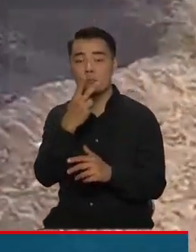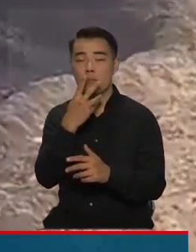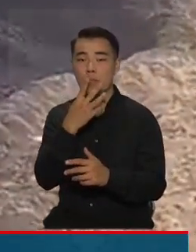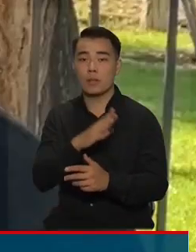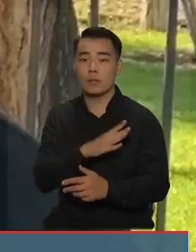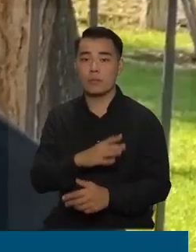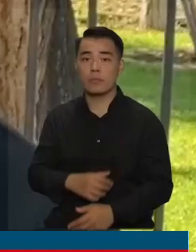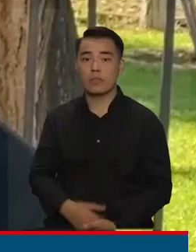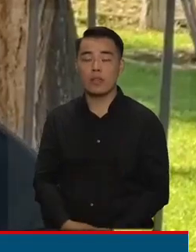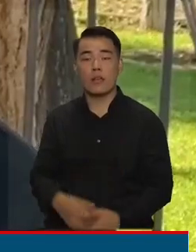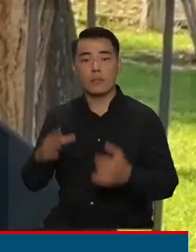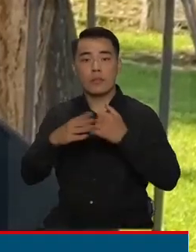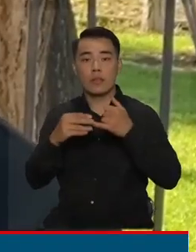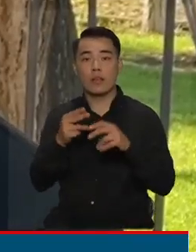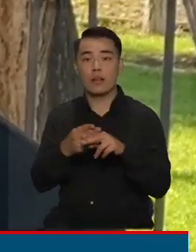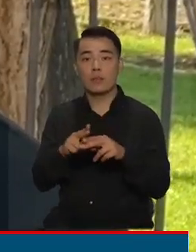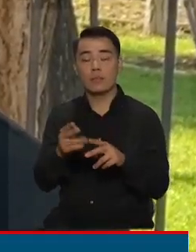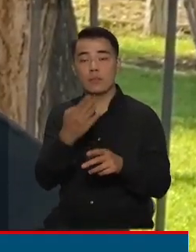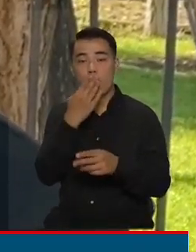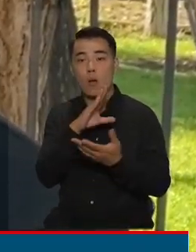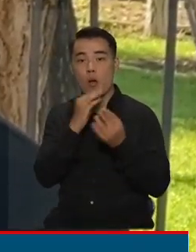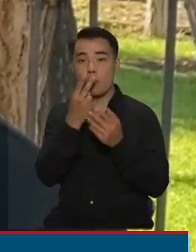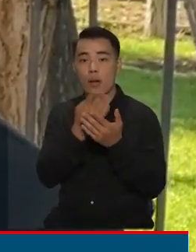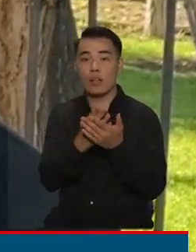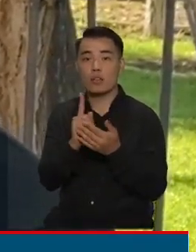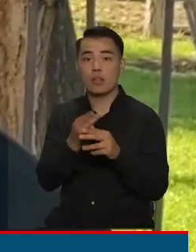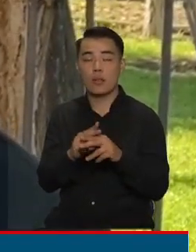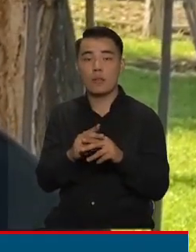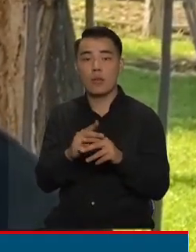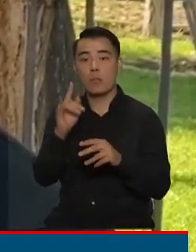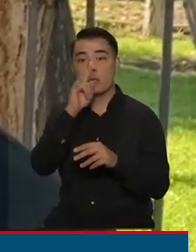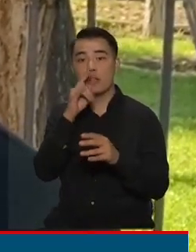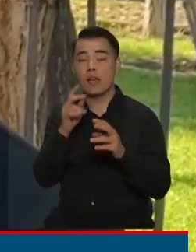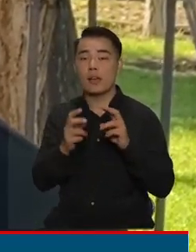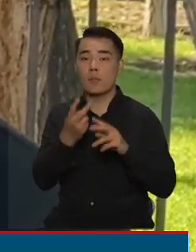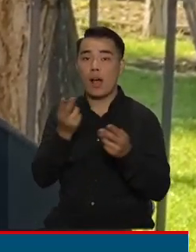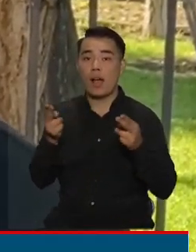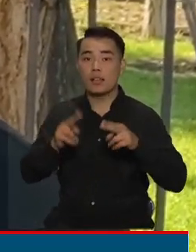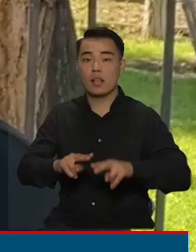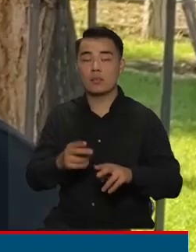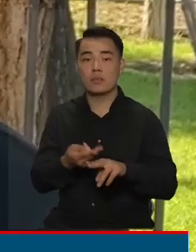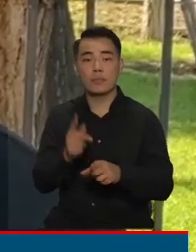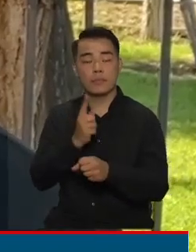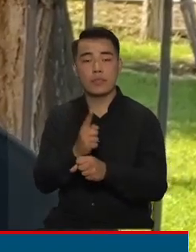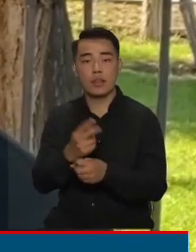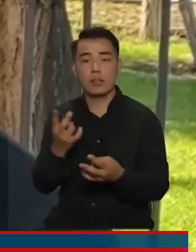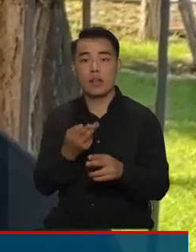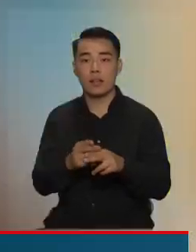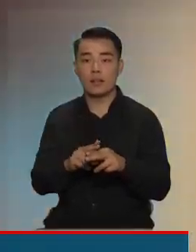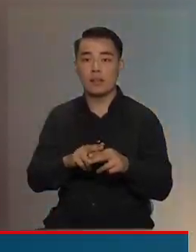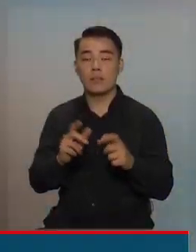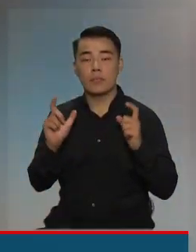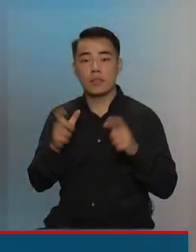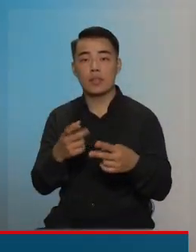келген. Жердің иесі осыған дейін пайдаланған ана мұнай қалдықтарын ондай ашық түрде сақтауға болмайды. Оны утилизировать ету